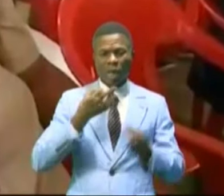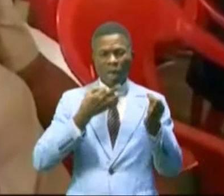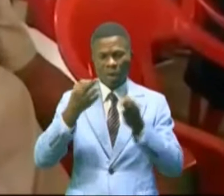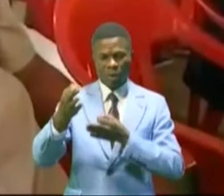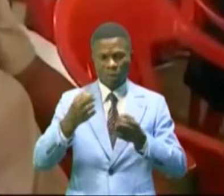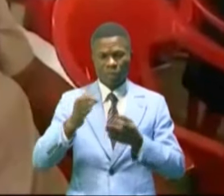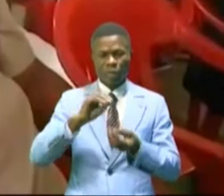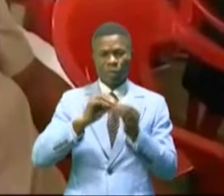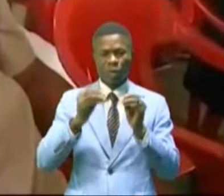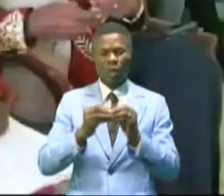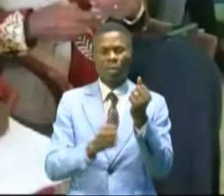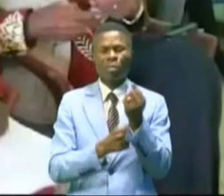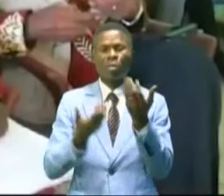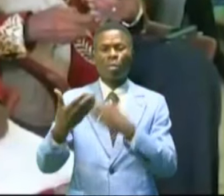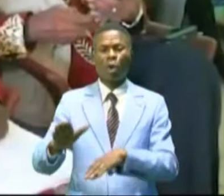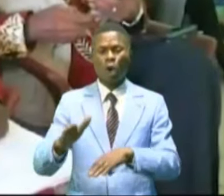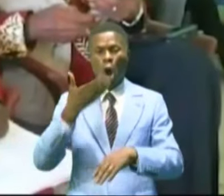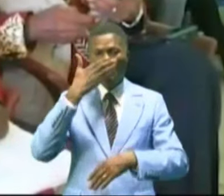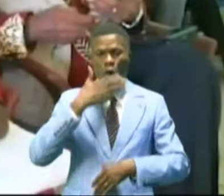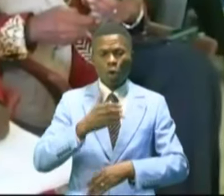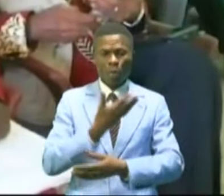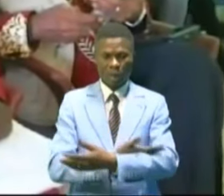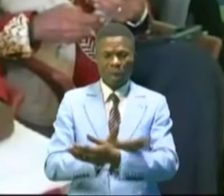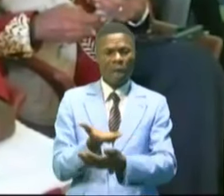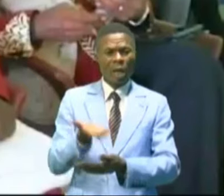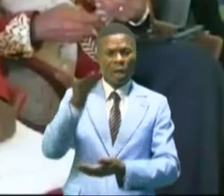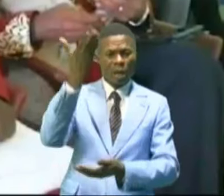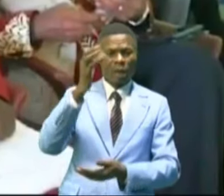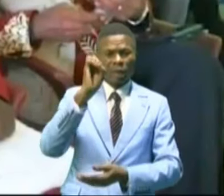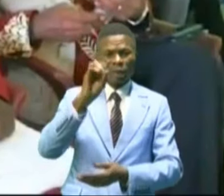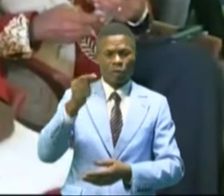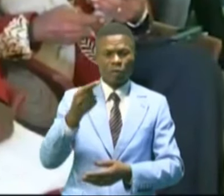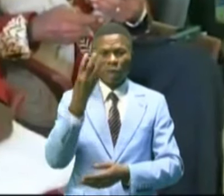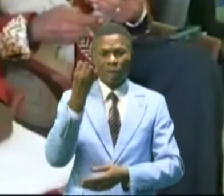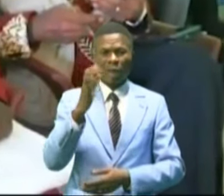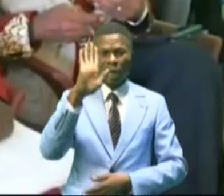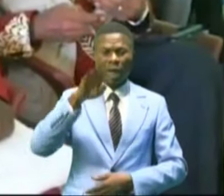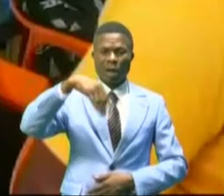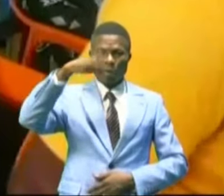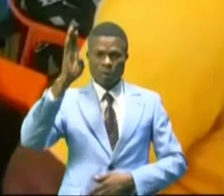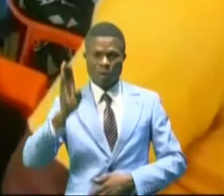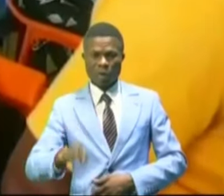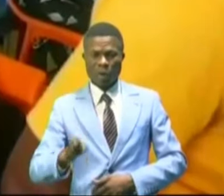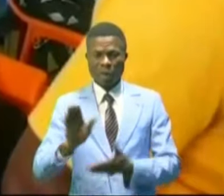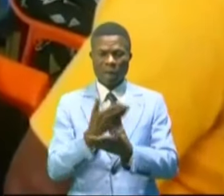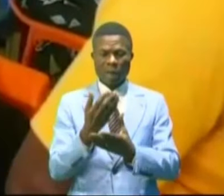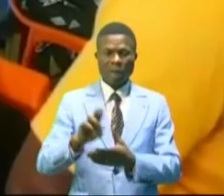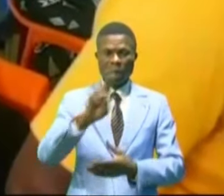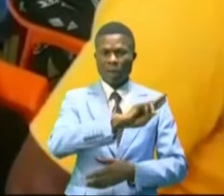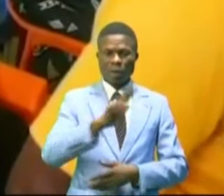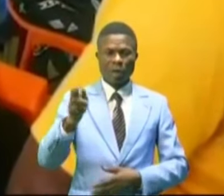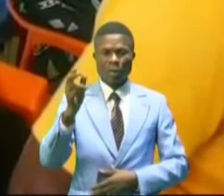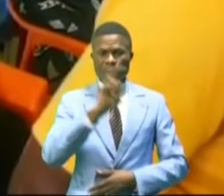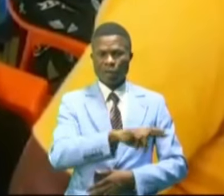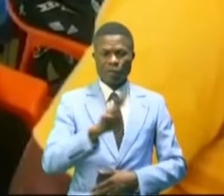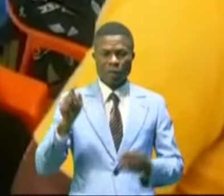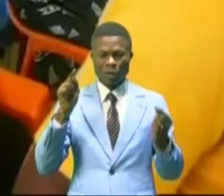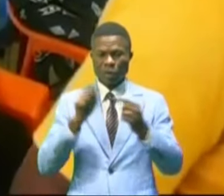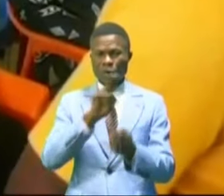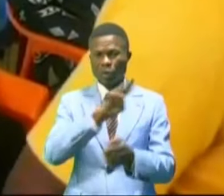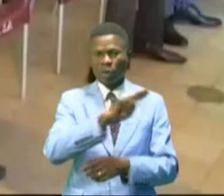taux de mortalité maternelle a augmenté de 0,44% entre 2022 et 2023 et